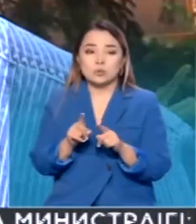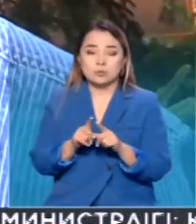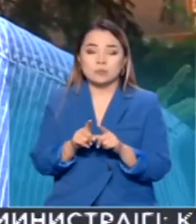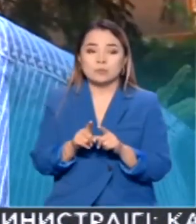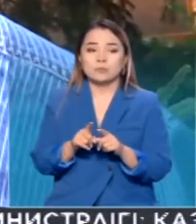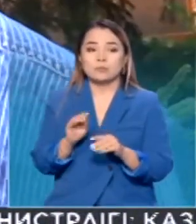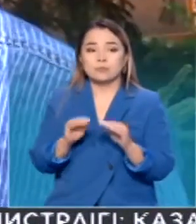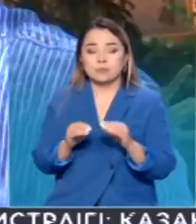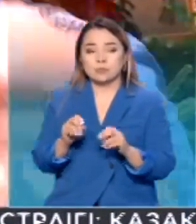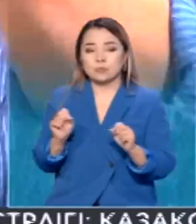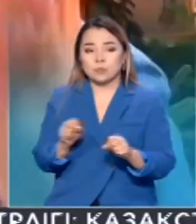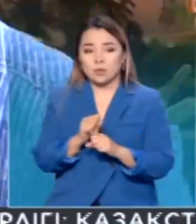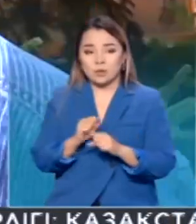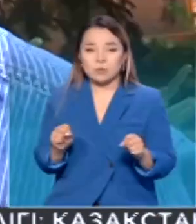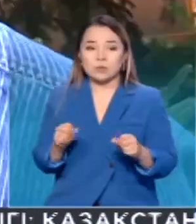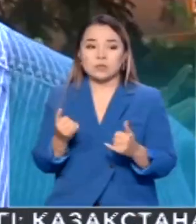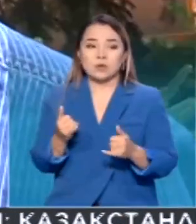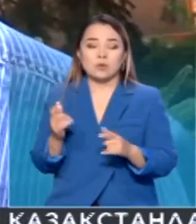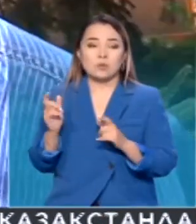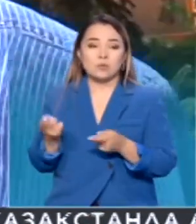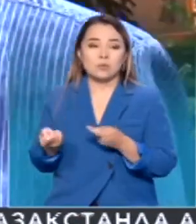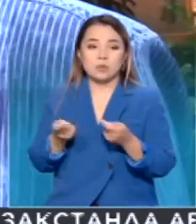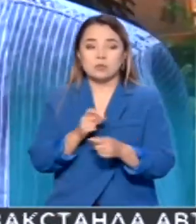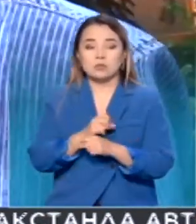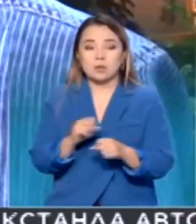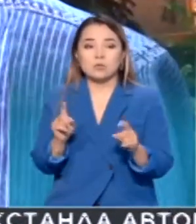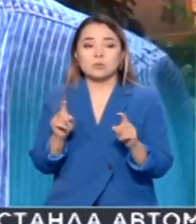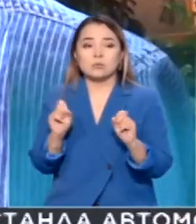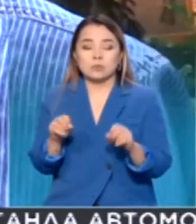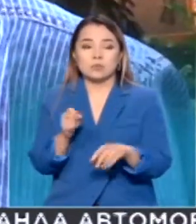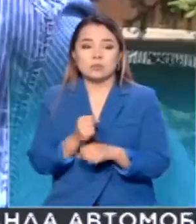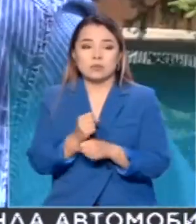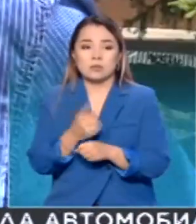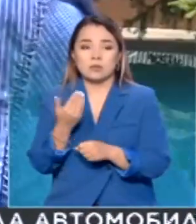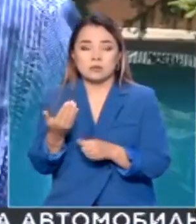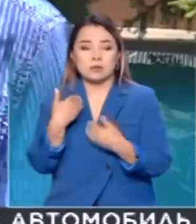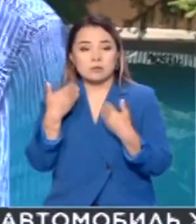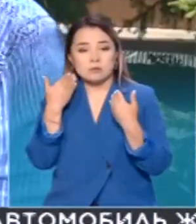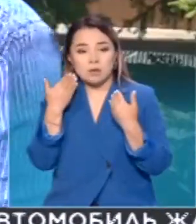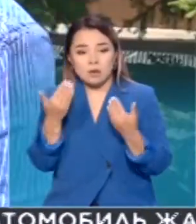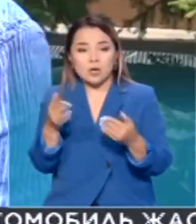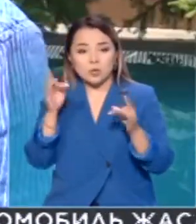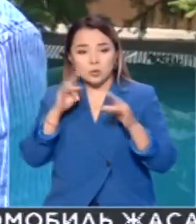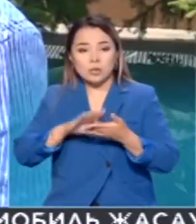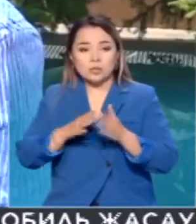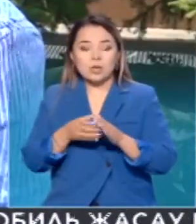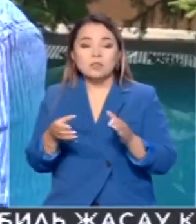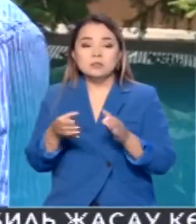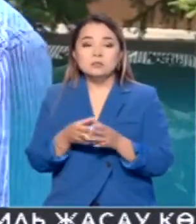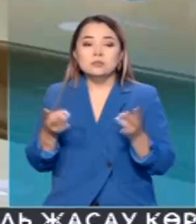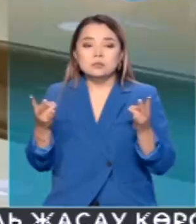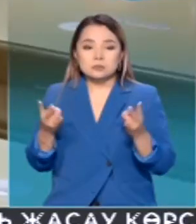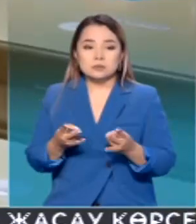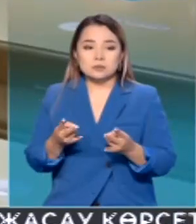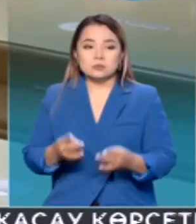болмайды. Оның үстіне фураж болмайды. Сонда бұл немене болады? Төтенше жағдай керек.